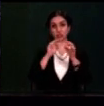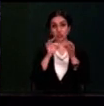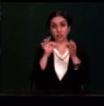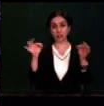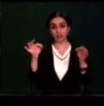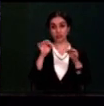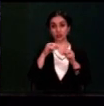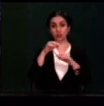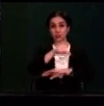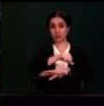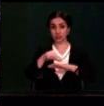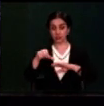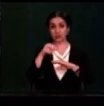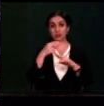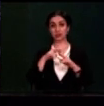proyeksiyasi.